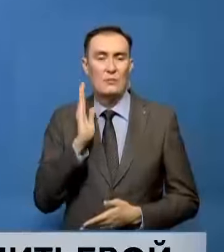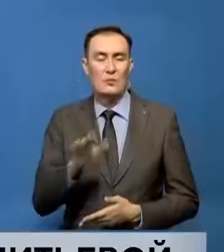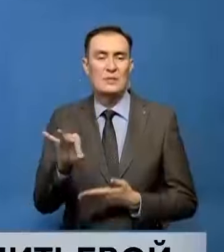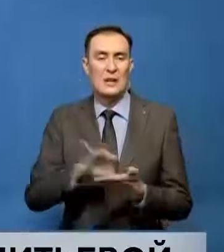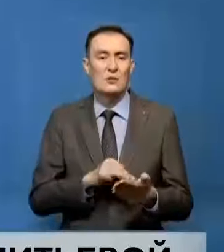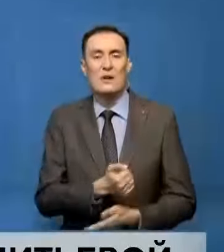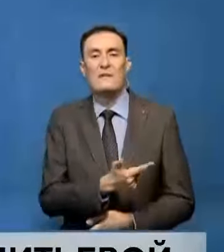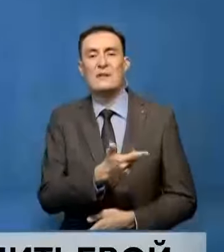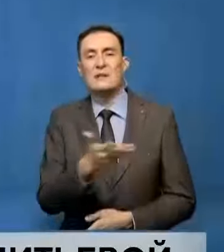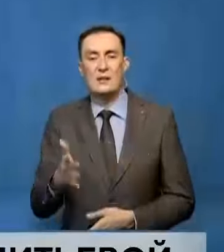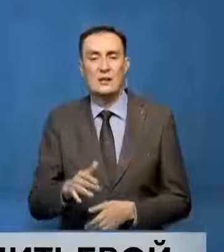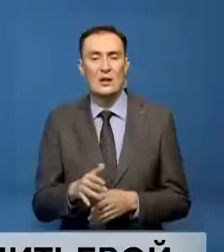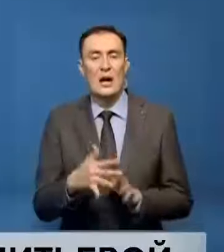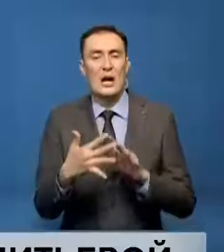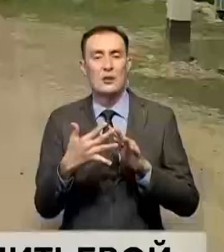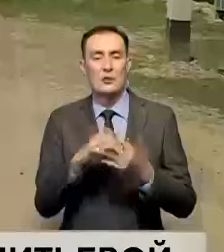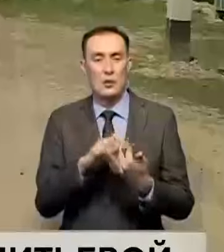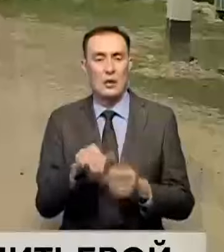в несколько сел.